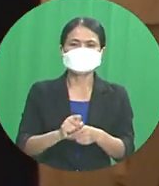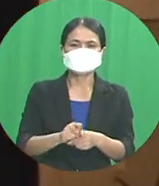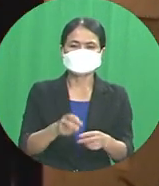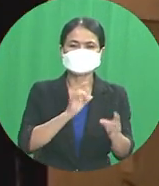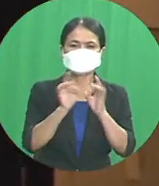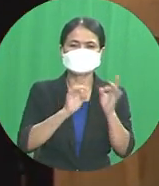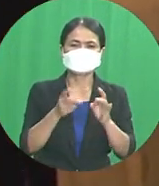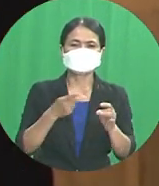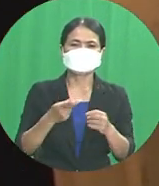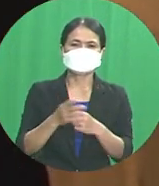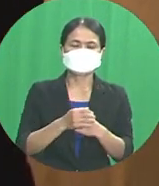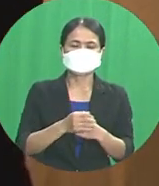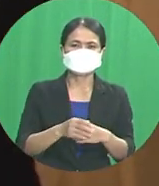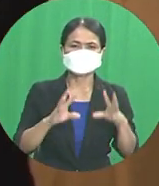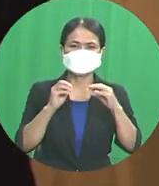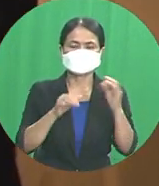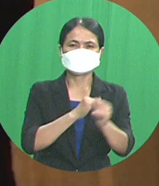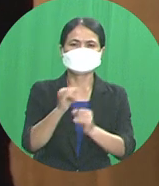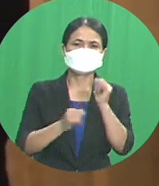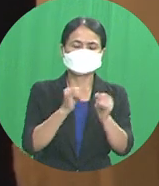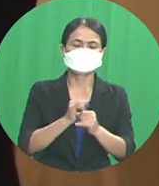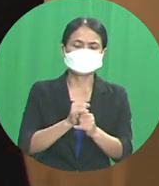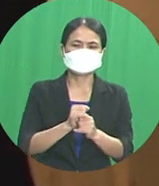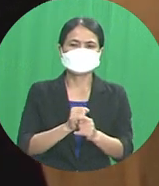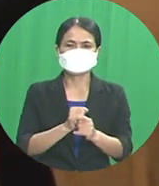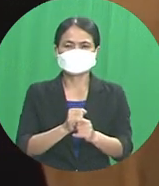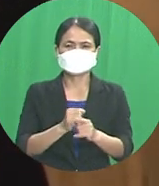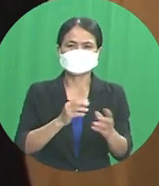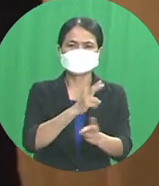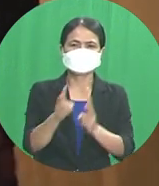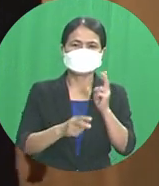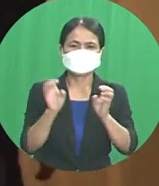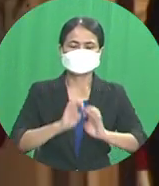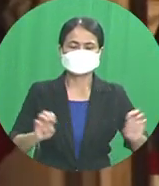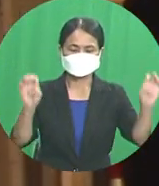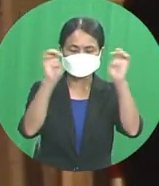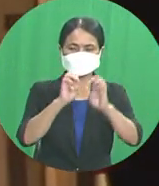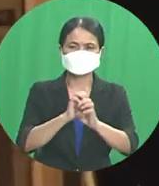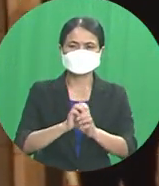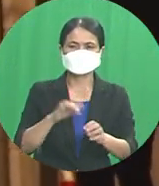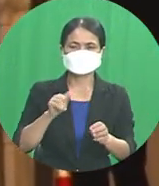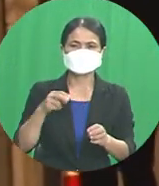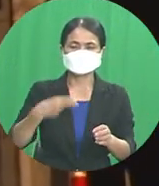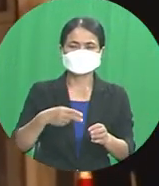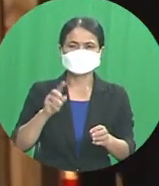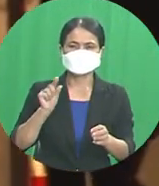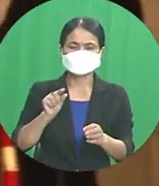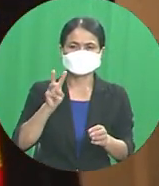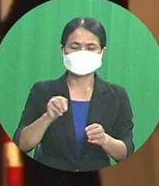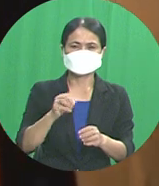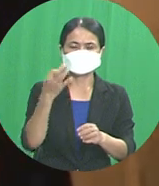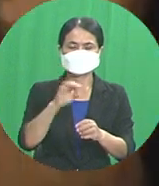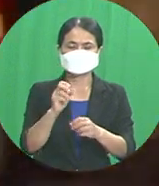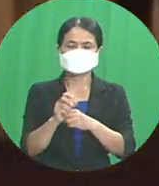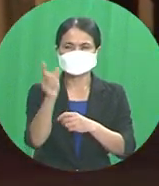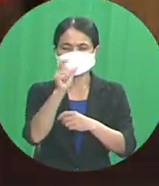ពិភាក្សាគ្នាអំពីសន្និបាតអន្តរជាតិស្ដីពីការអភិរក្សធម្មជាតិឬហៅថា IUCN ប្រទេសបារាំងនិង